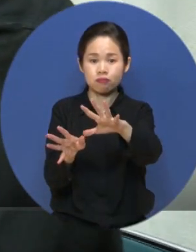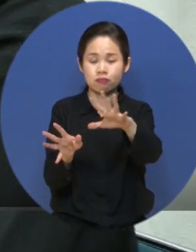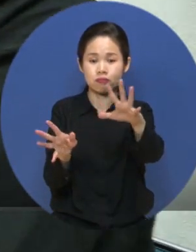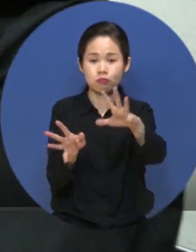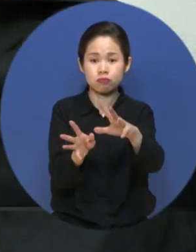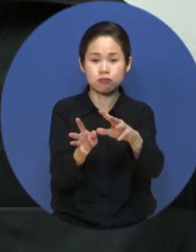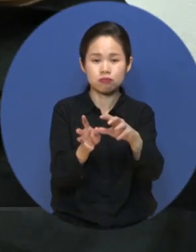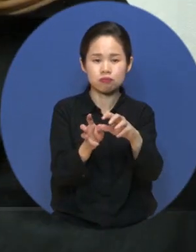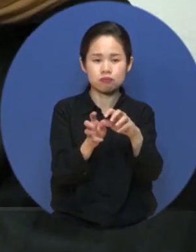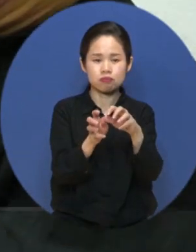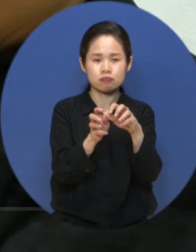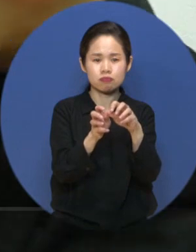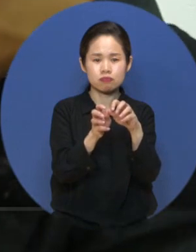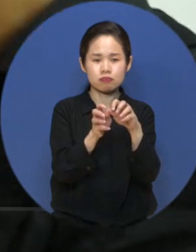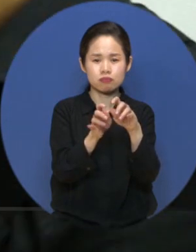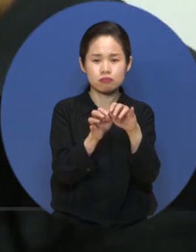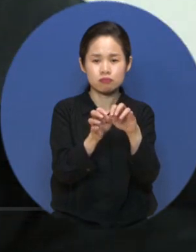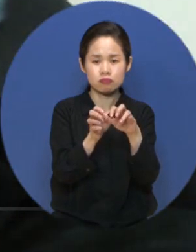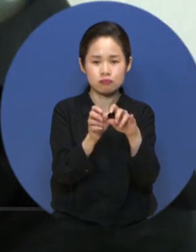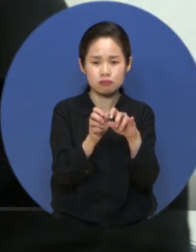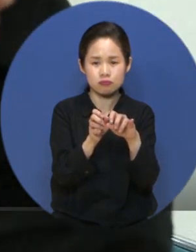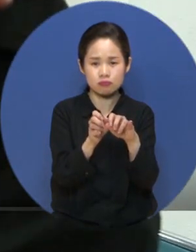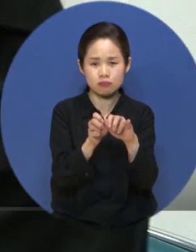모였다가 모였다가